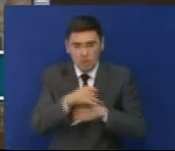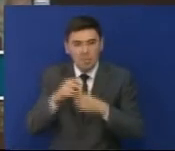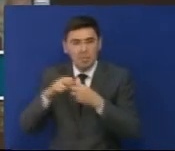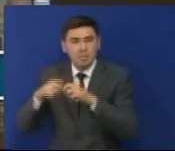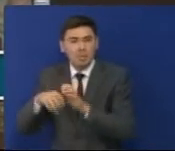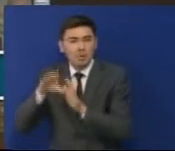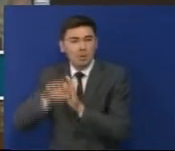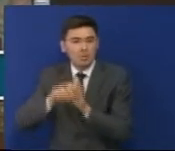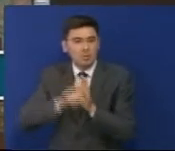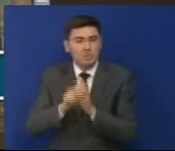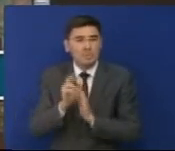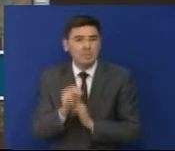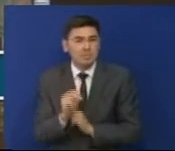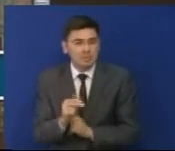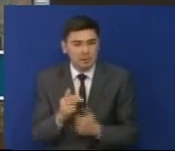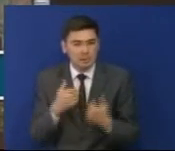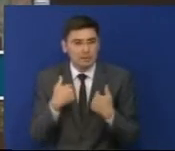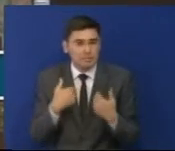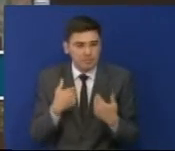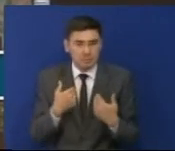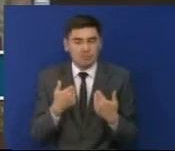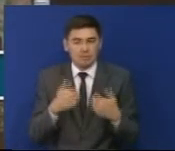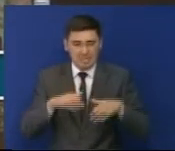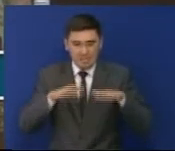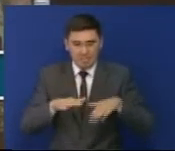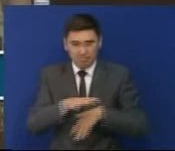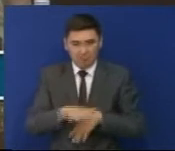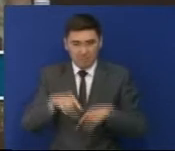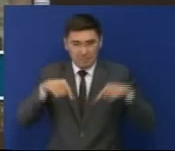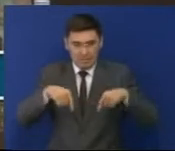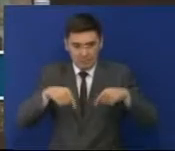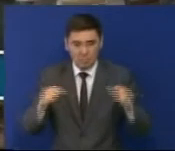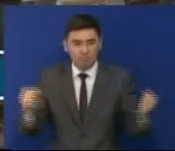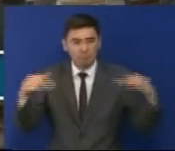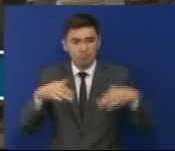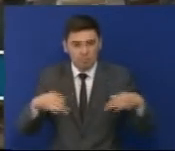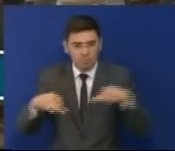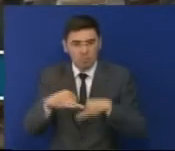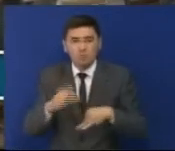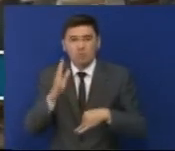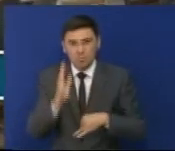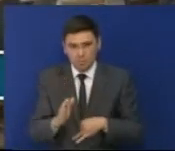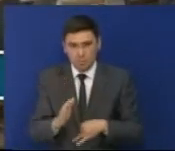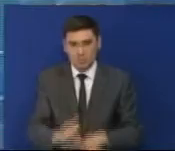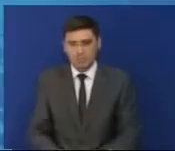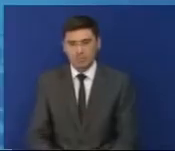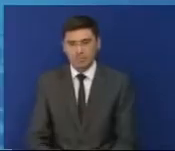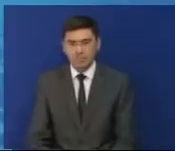жөнінде ұсынымдарды дайындайтын ашық алаң ретінде қызмет етеді деп ойлаймыз.